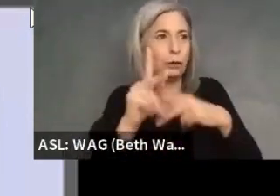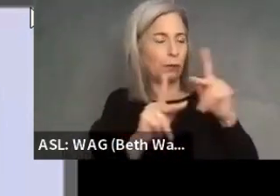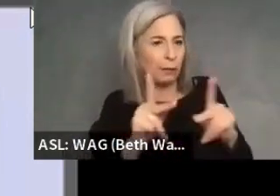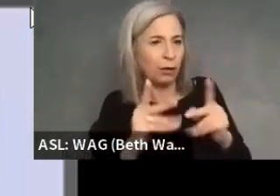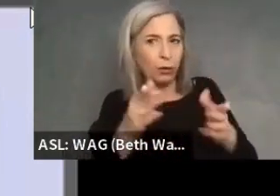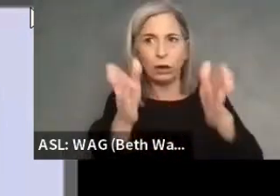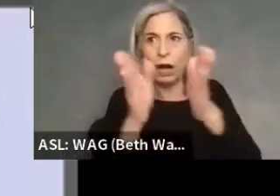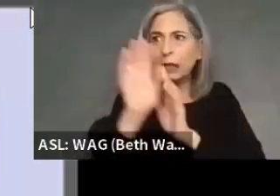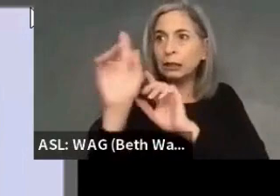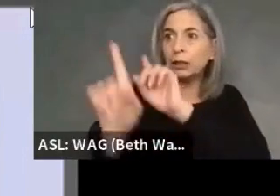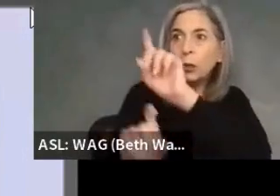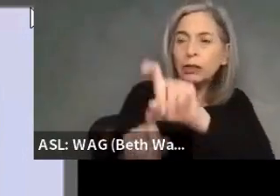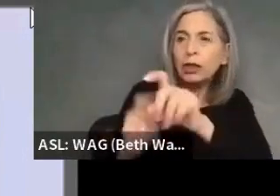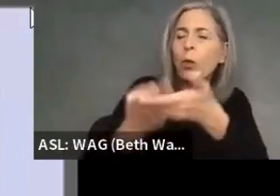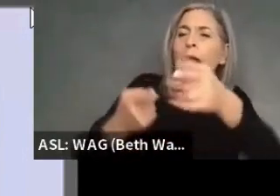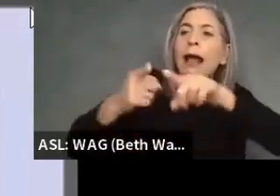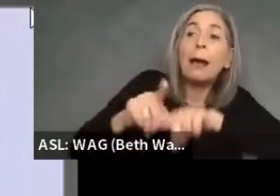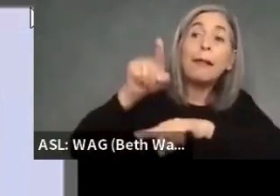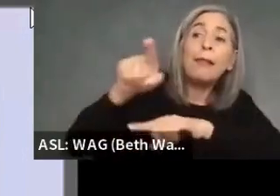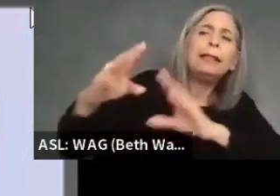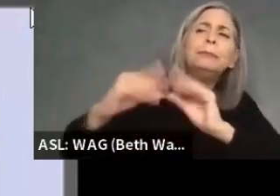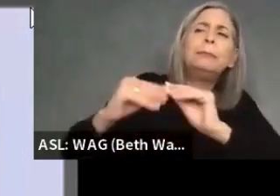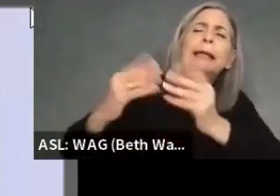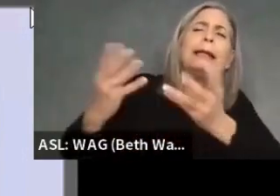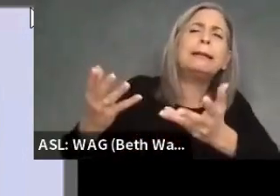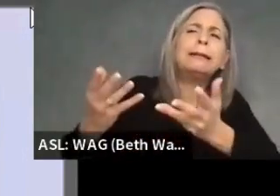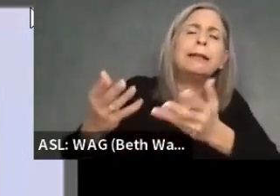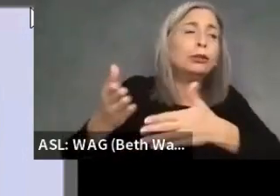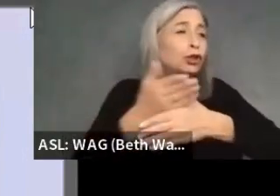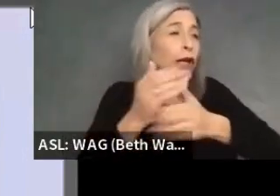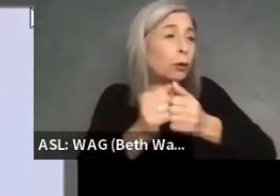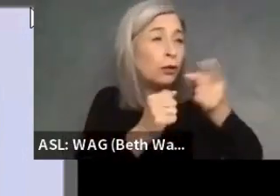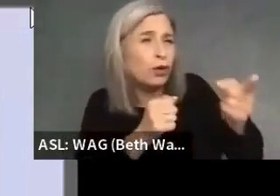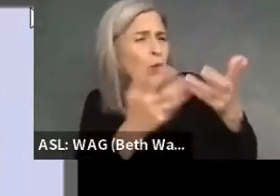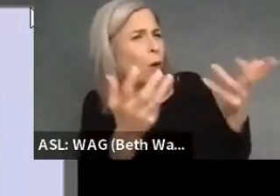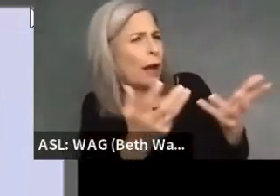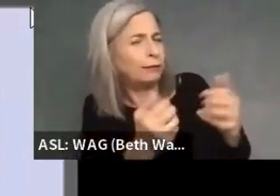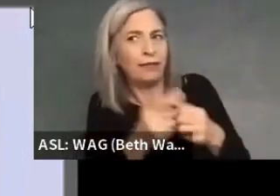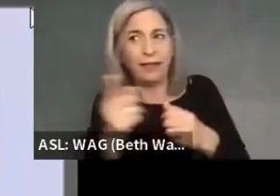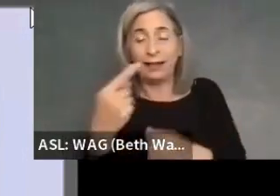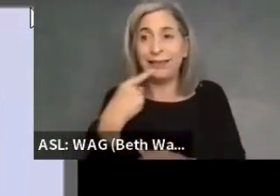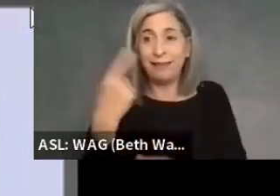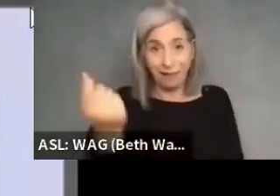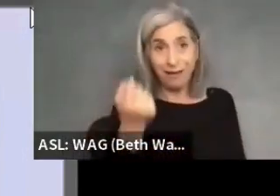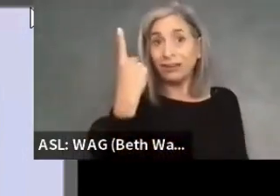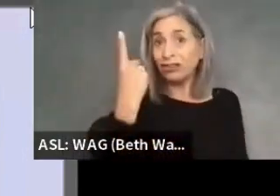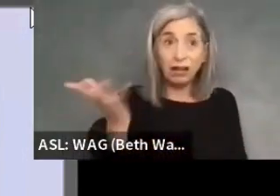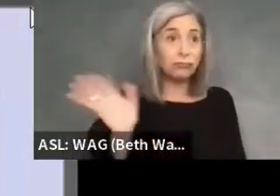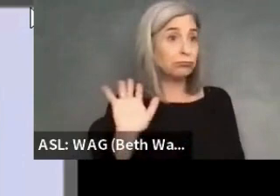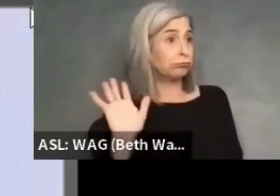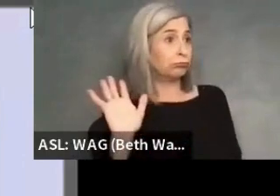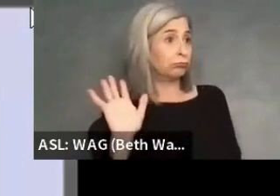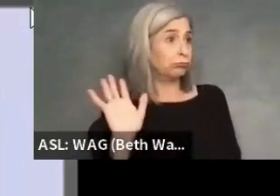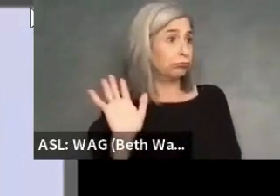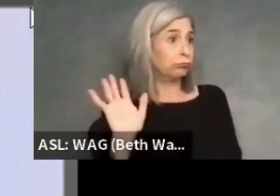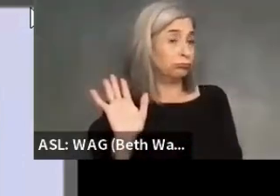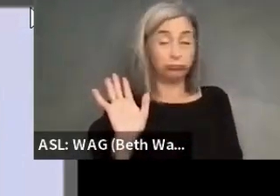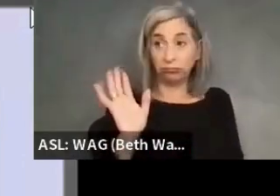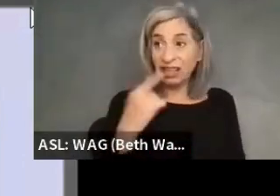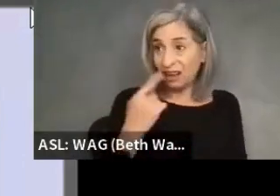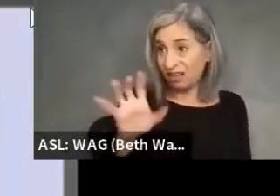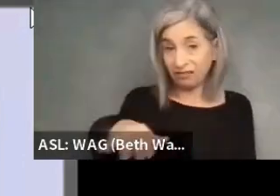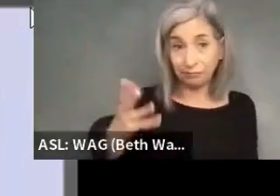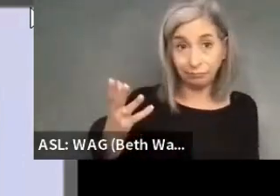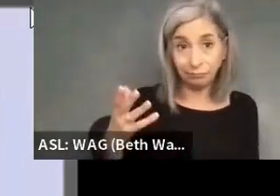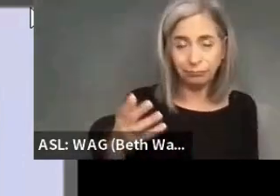然后他们提供帮助。收集信息帮助这些家长，然后